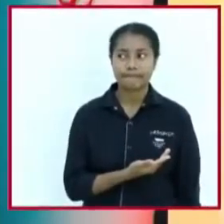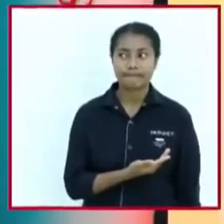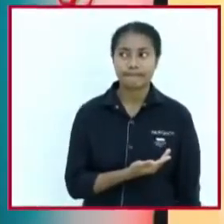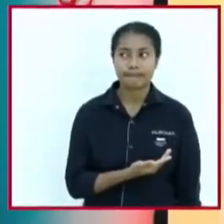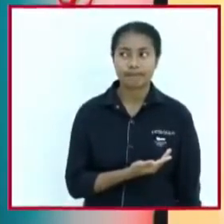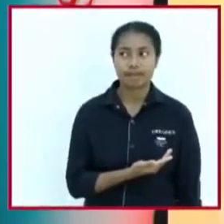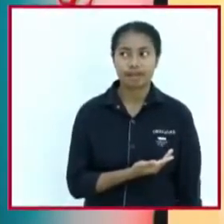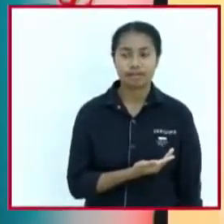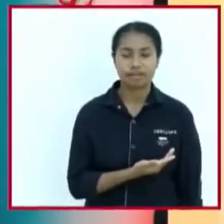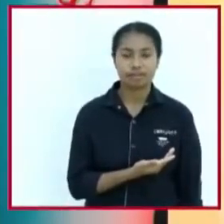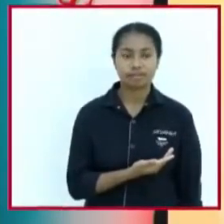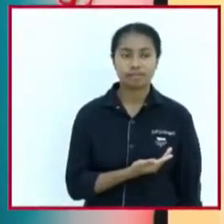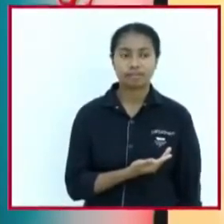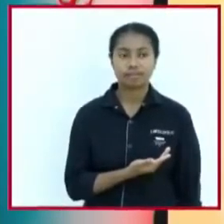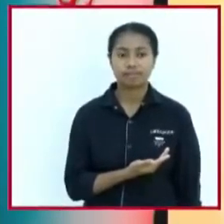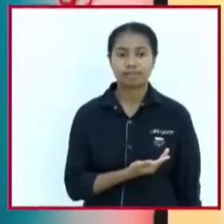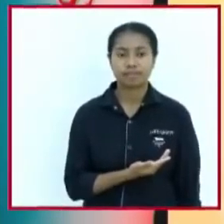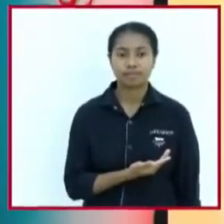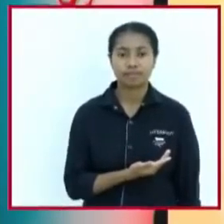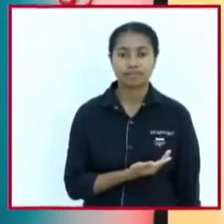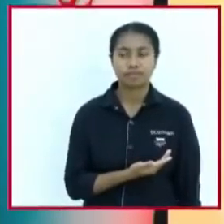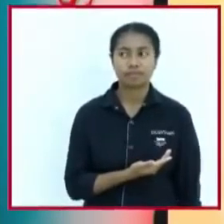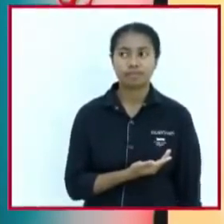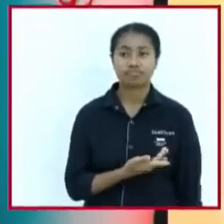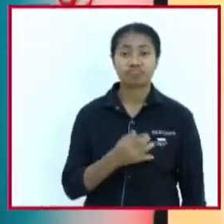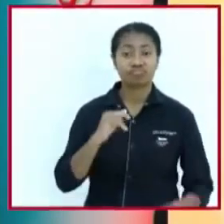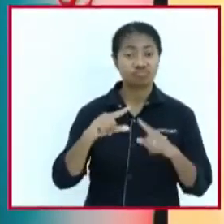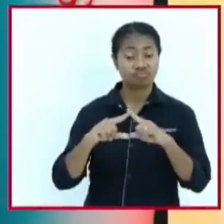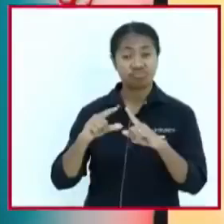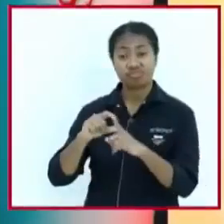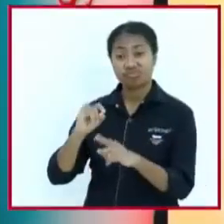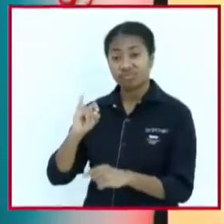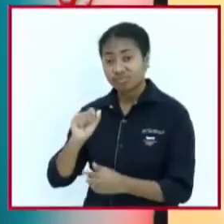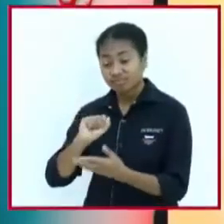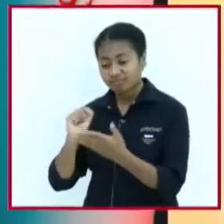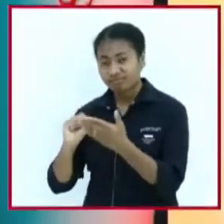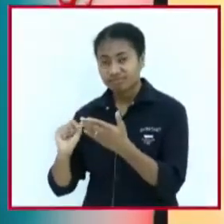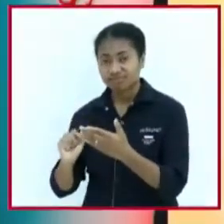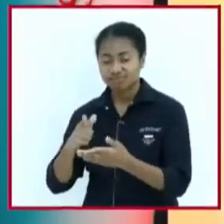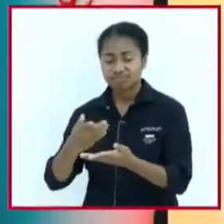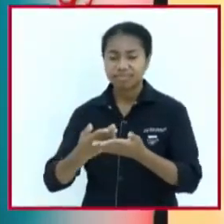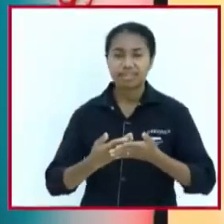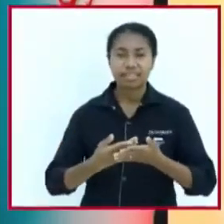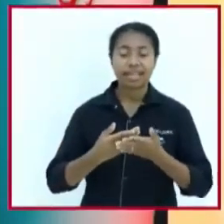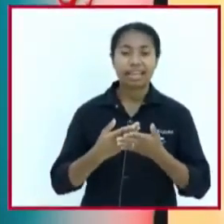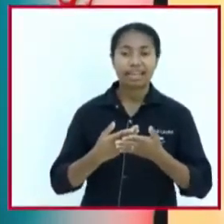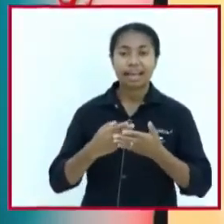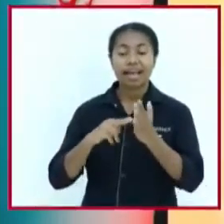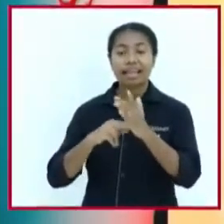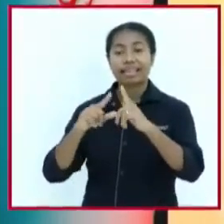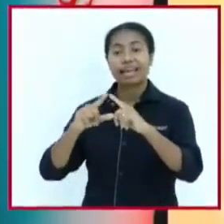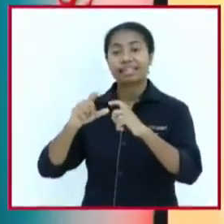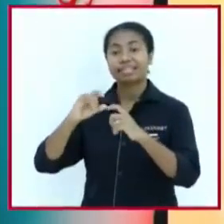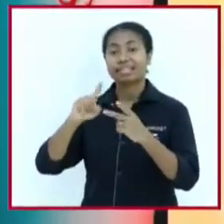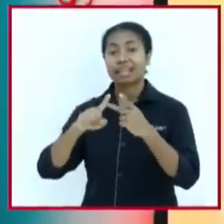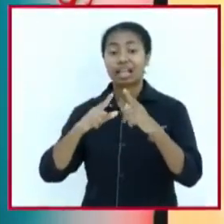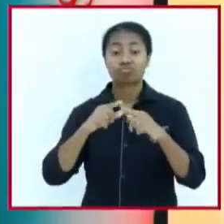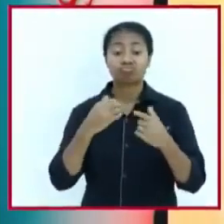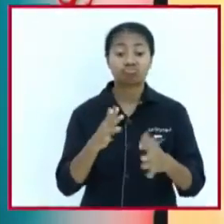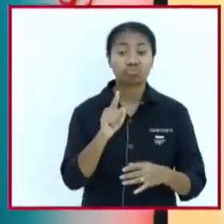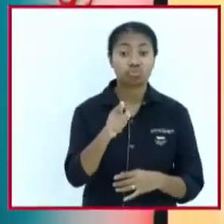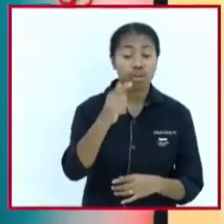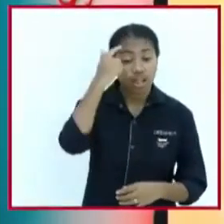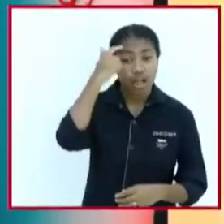dibaharui dan seterusnya jadi penulis surat Ibrani mau memberikan nasihat kalau kamu sudah tahu keunggulan Kristen